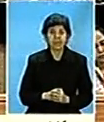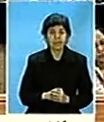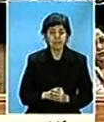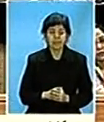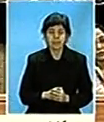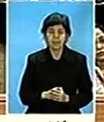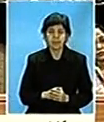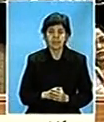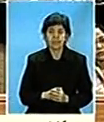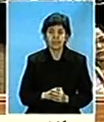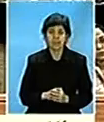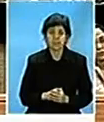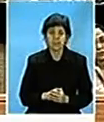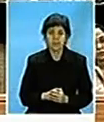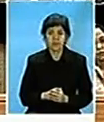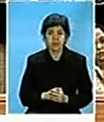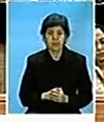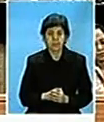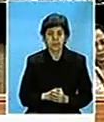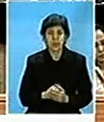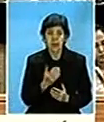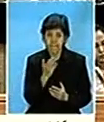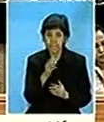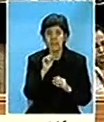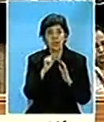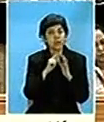งค์ครับท่านสุเมธศรีพงษ์นะครับ